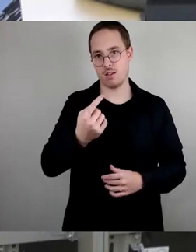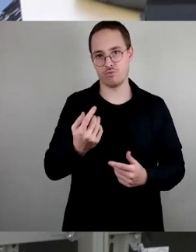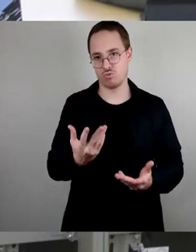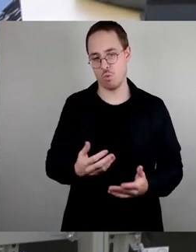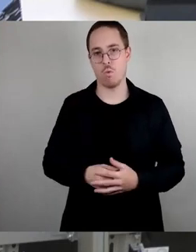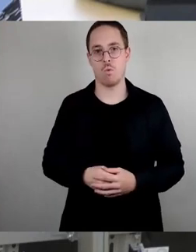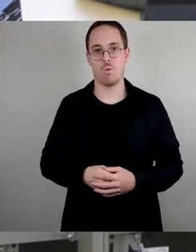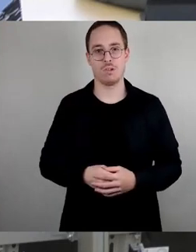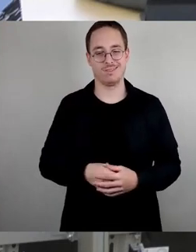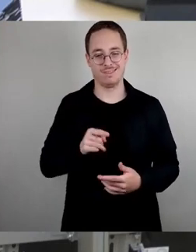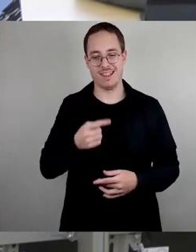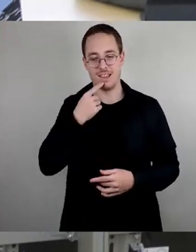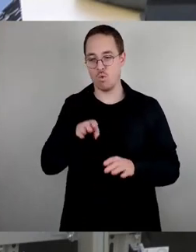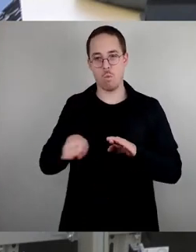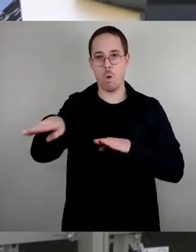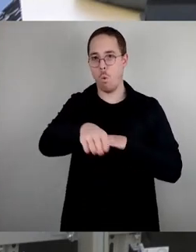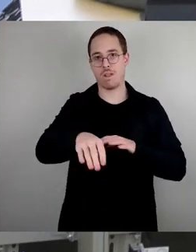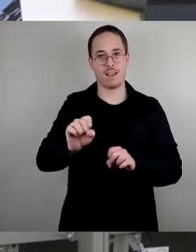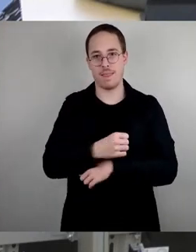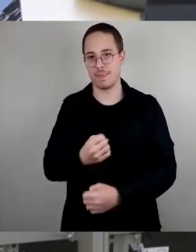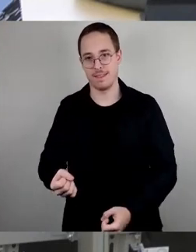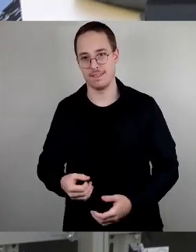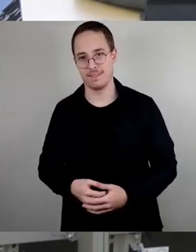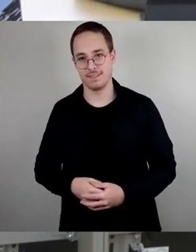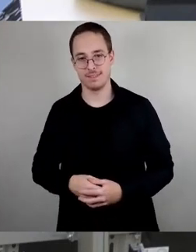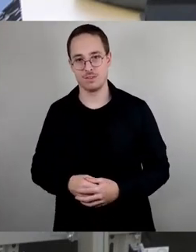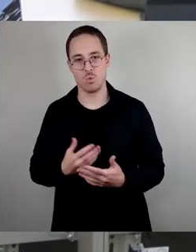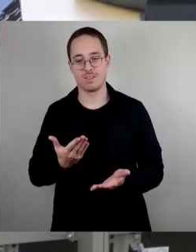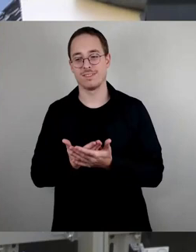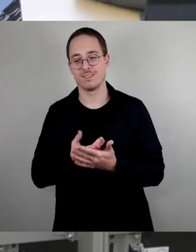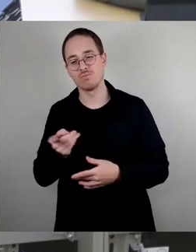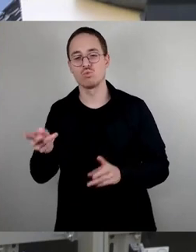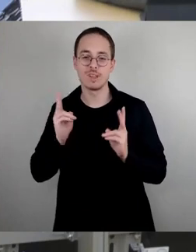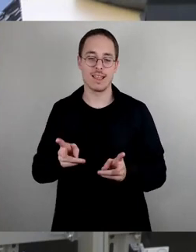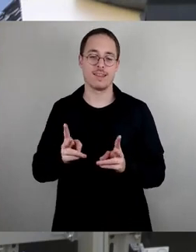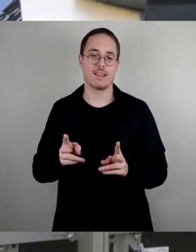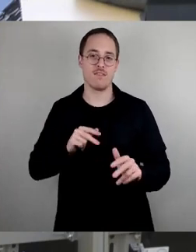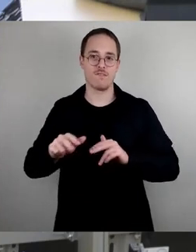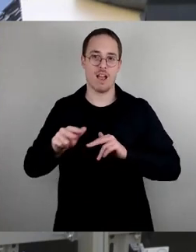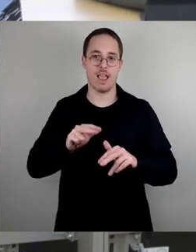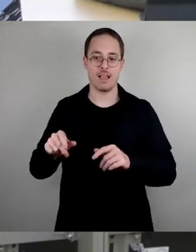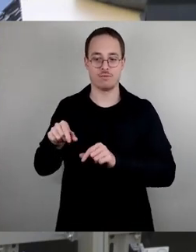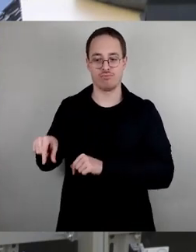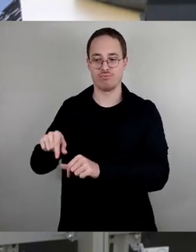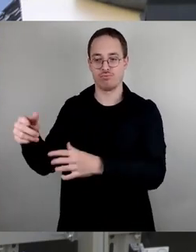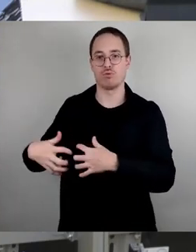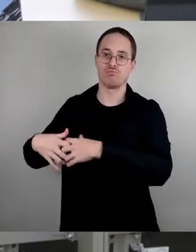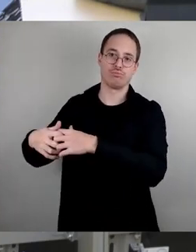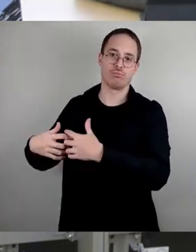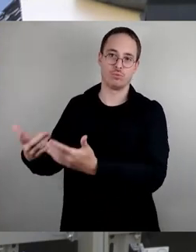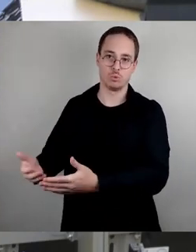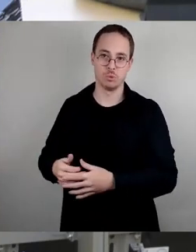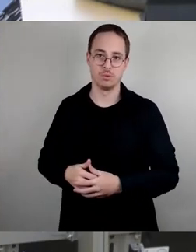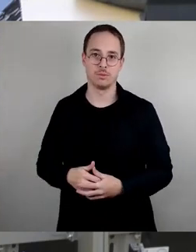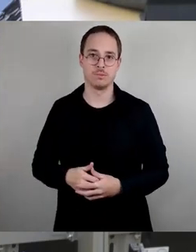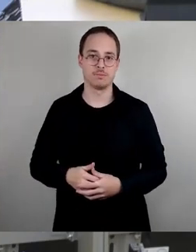dort überholen. Also insofern kann man auch gleich eine richtige, ordentliche Radverkehrsanlage anlegen, die auch allen Verkehrsteilnehmerinnen und